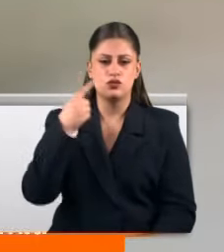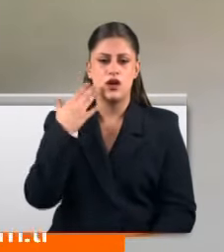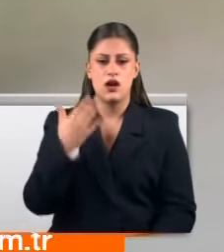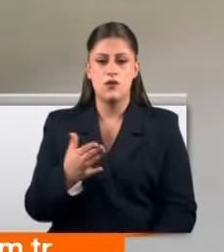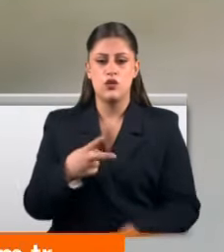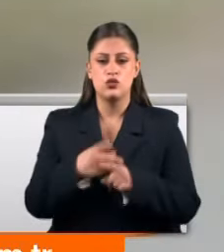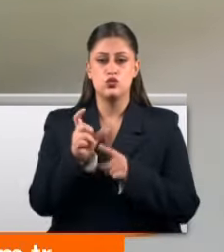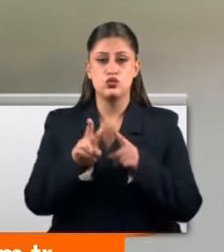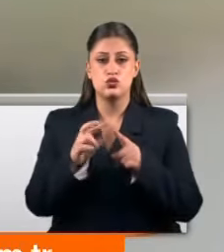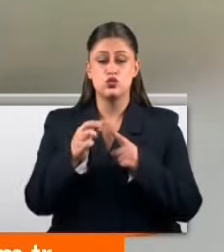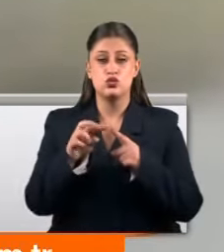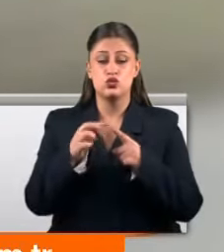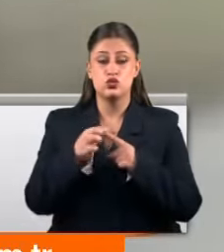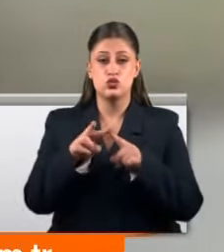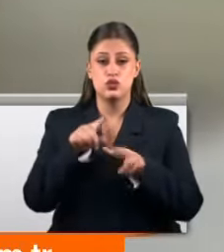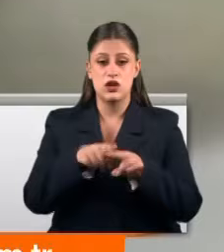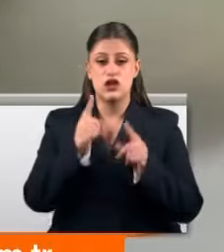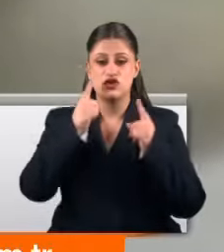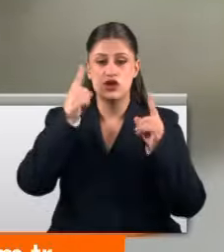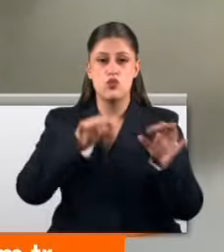mühendisin en büyük Tutkusu